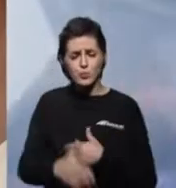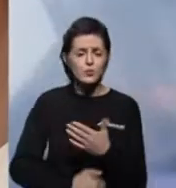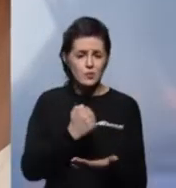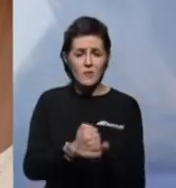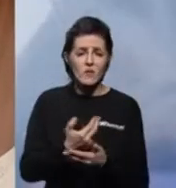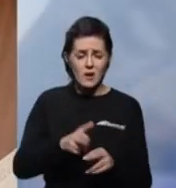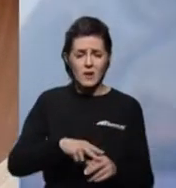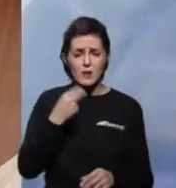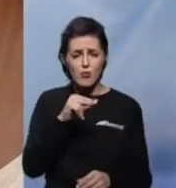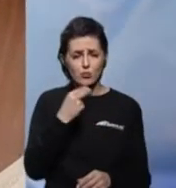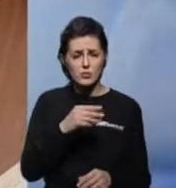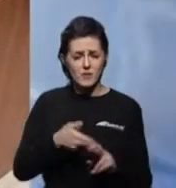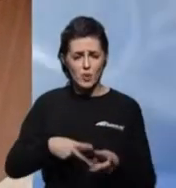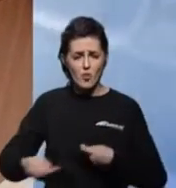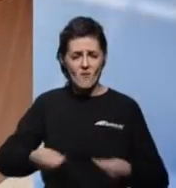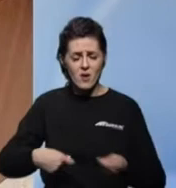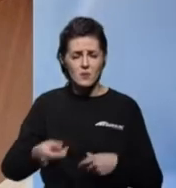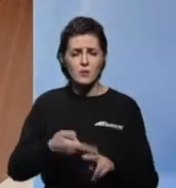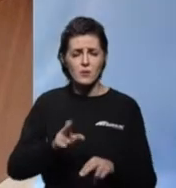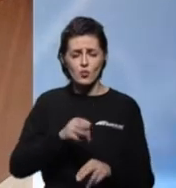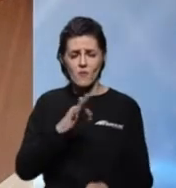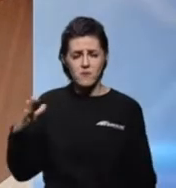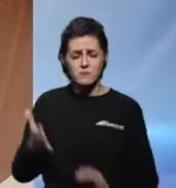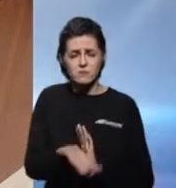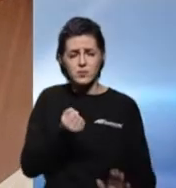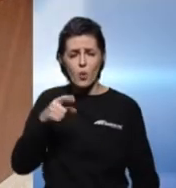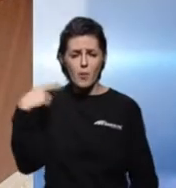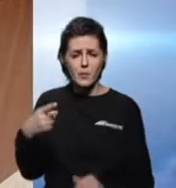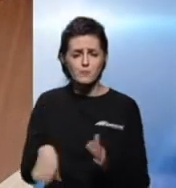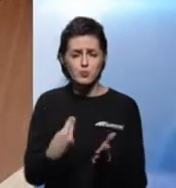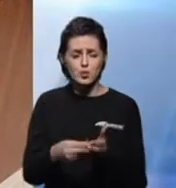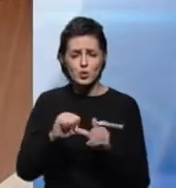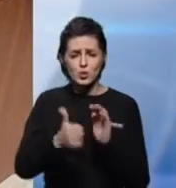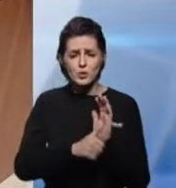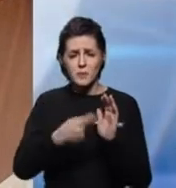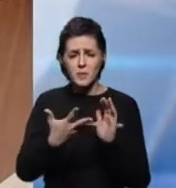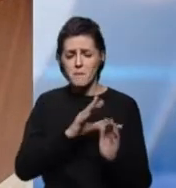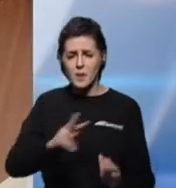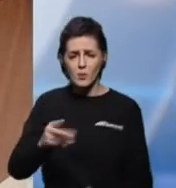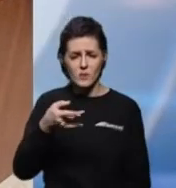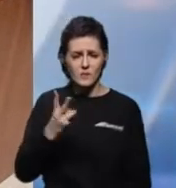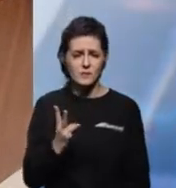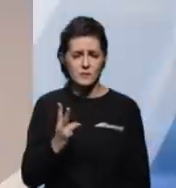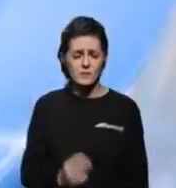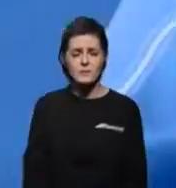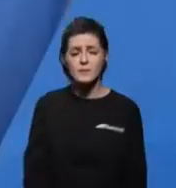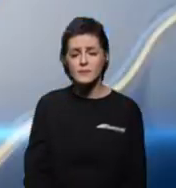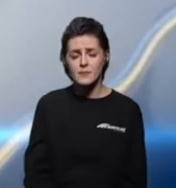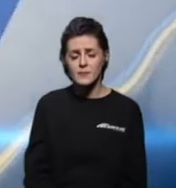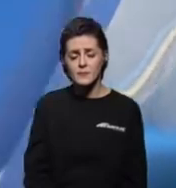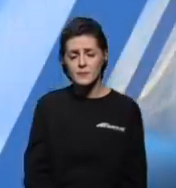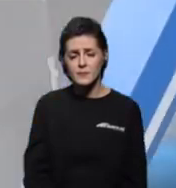за неякісний товар приватне товариство отримало з обласного бюджету майже 16,5 мільйонів гривень.